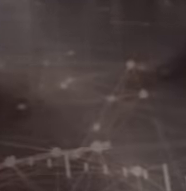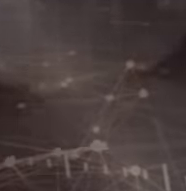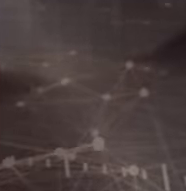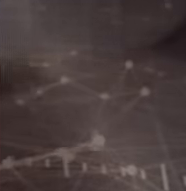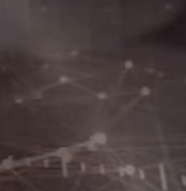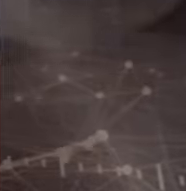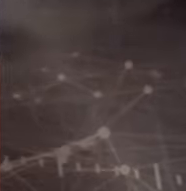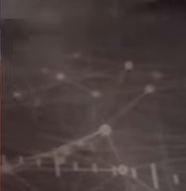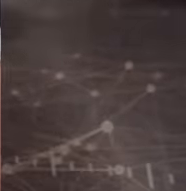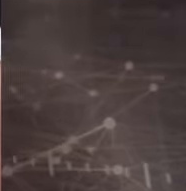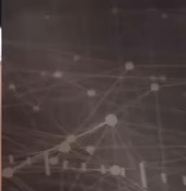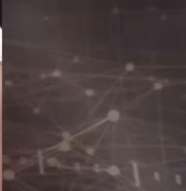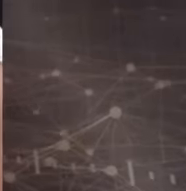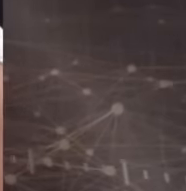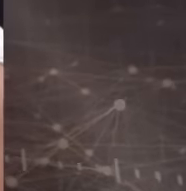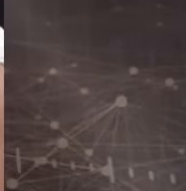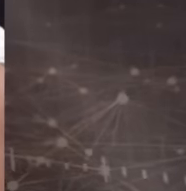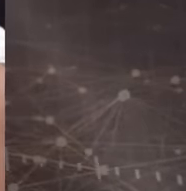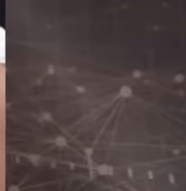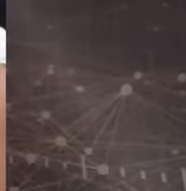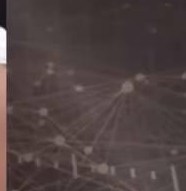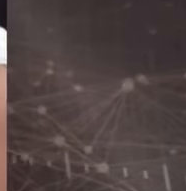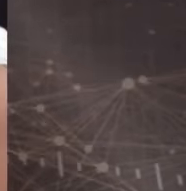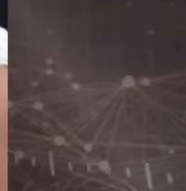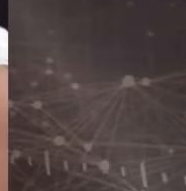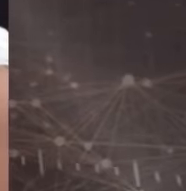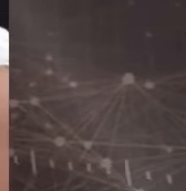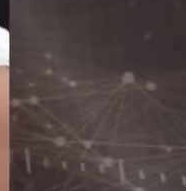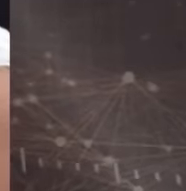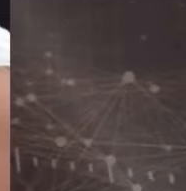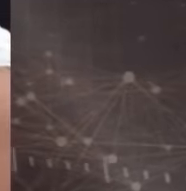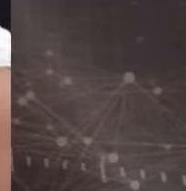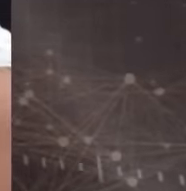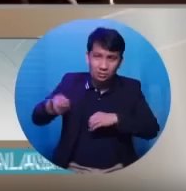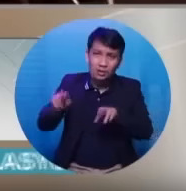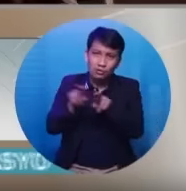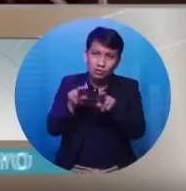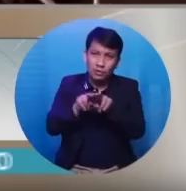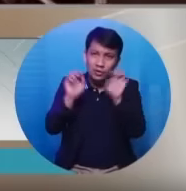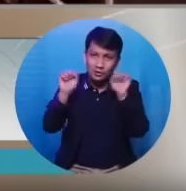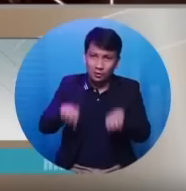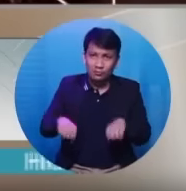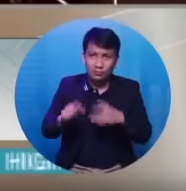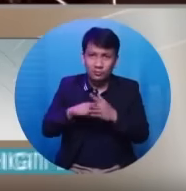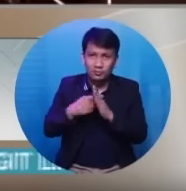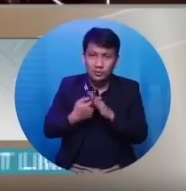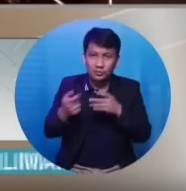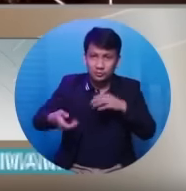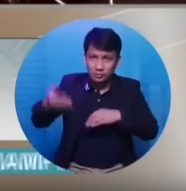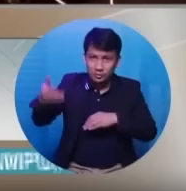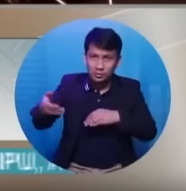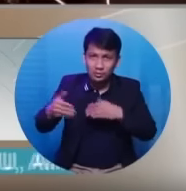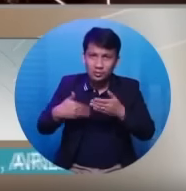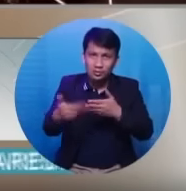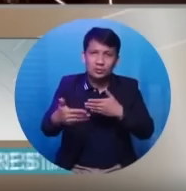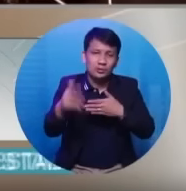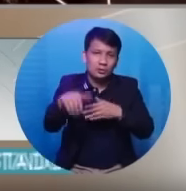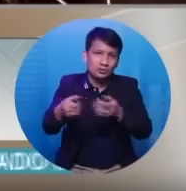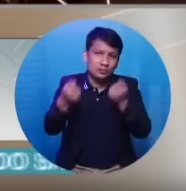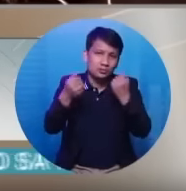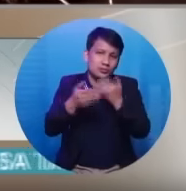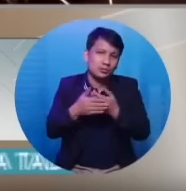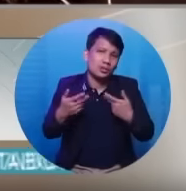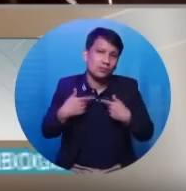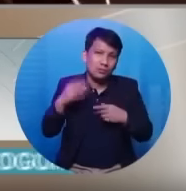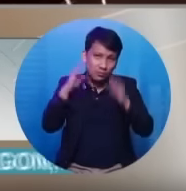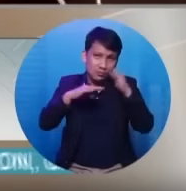para pag nag-stand kayo ng trial, normal na po kayo. At kapag normal na po kayo, then pwede na kayo mag-stand ng trial hanggang sa makulong kayo. Ayoko naman makulong kayo, sir, na meron